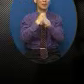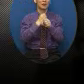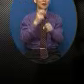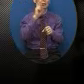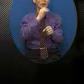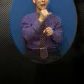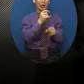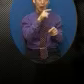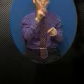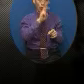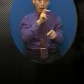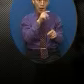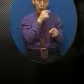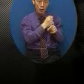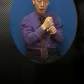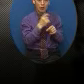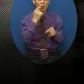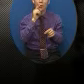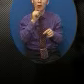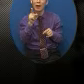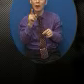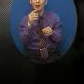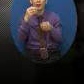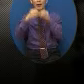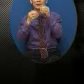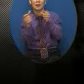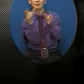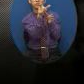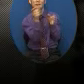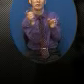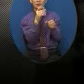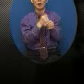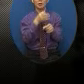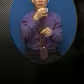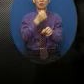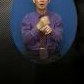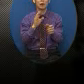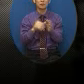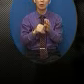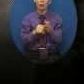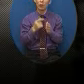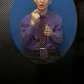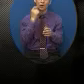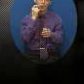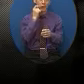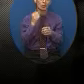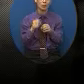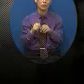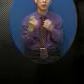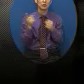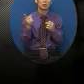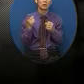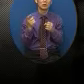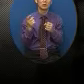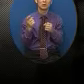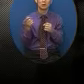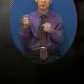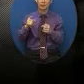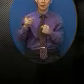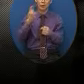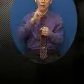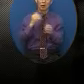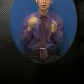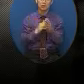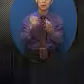지었던 찬송가에다가 이제 일본말로 가사를 입혀서 불렀는데 그 노래가 굉장히 인기를 얻습니다. 그리고